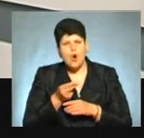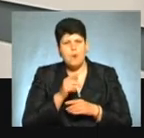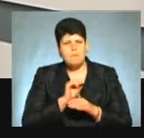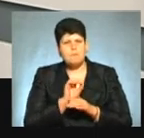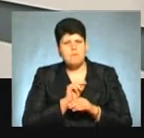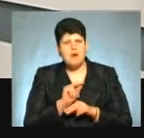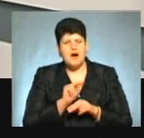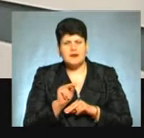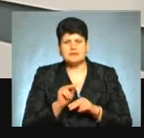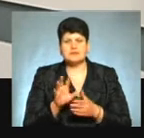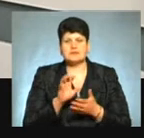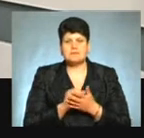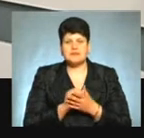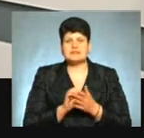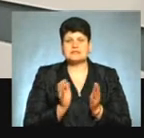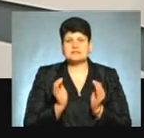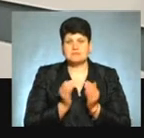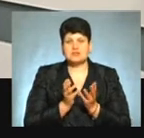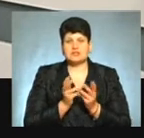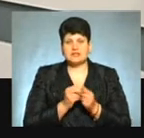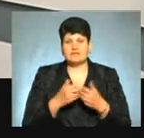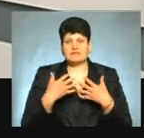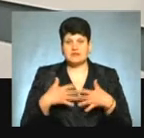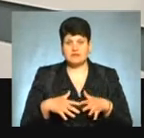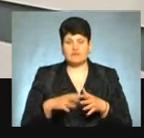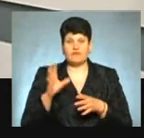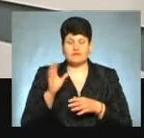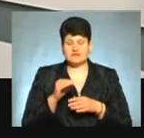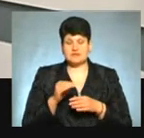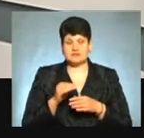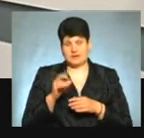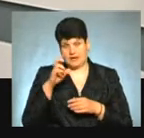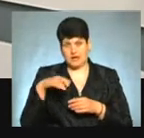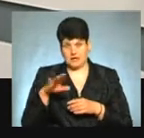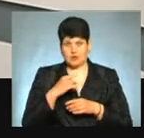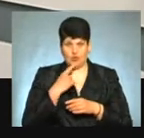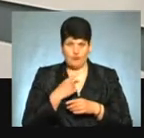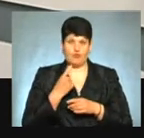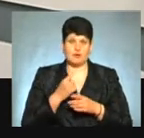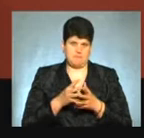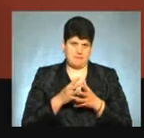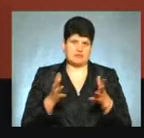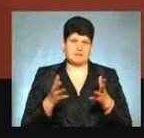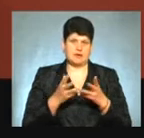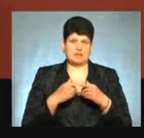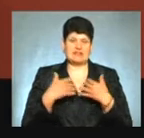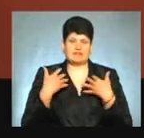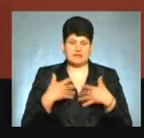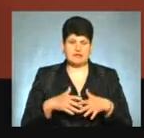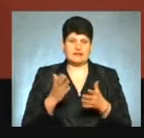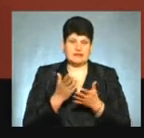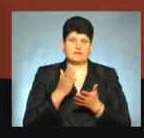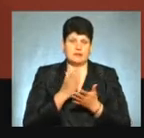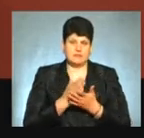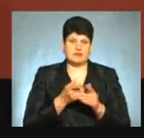постійно спочатку зменшенням кількості втрат. От, парадокс, всі країни стараються продемонструвати практично максимальну кількість втрат, які вони